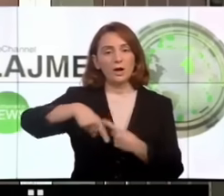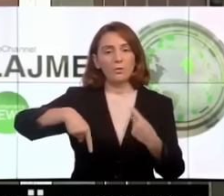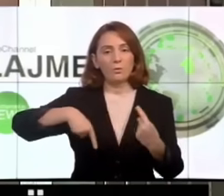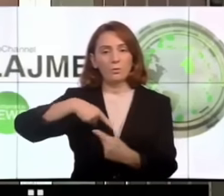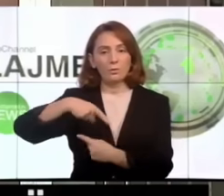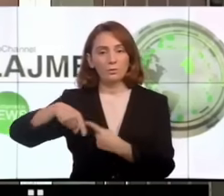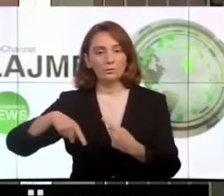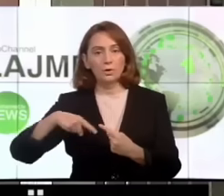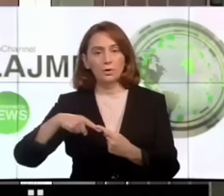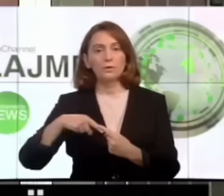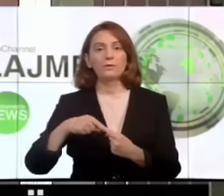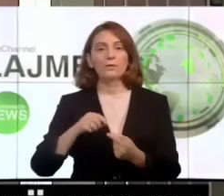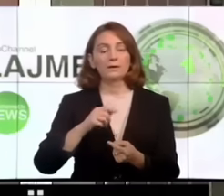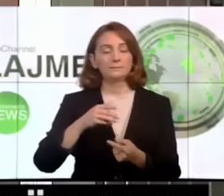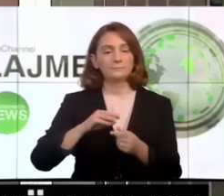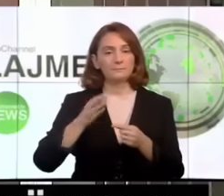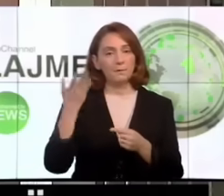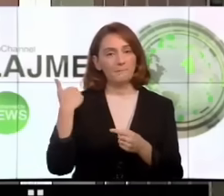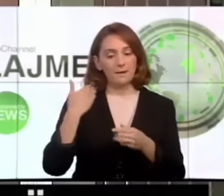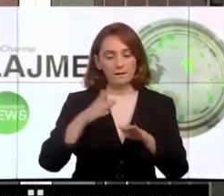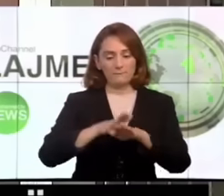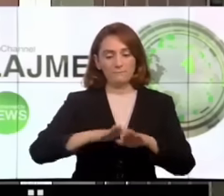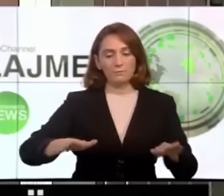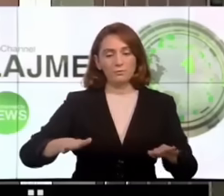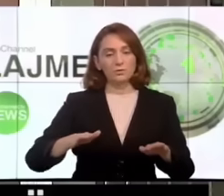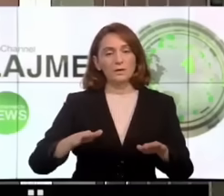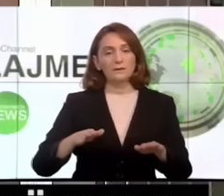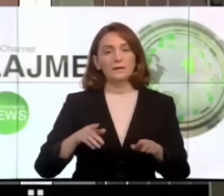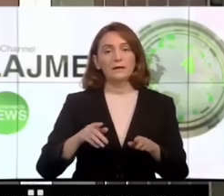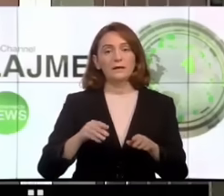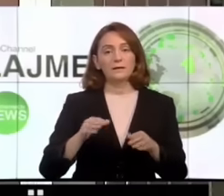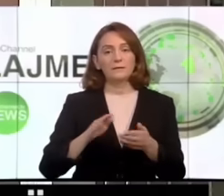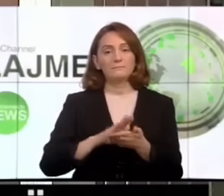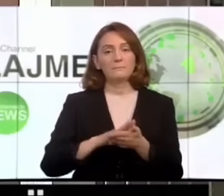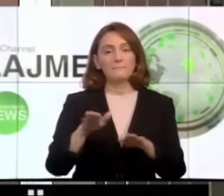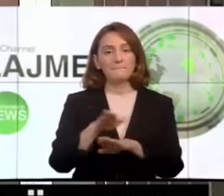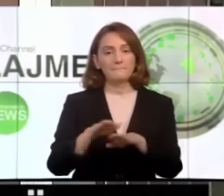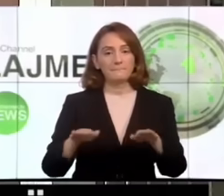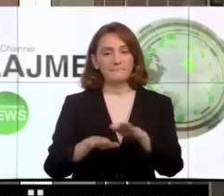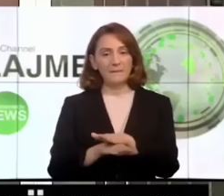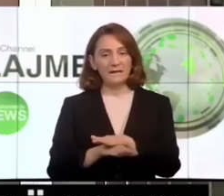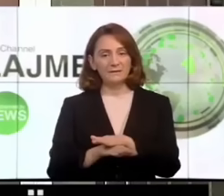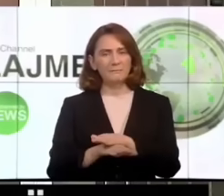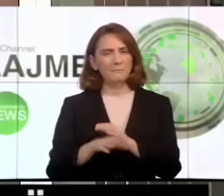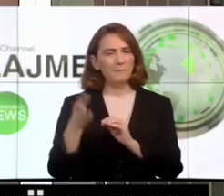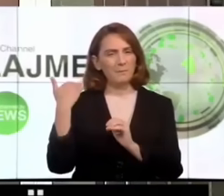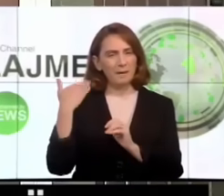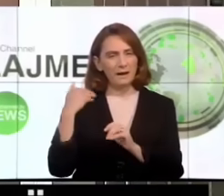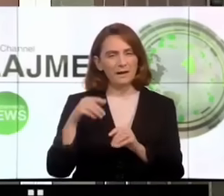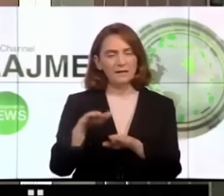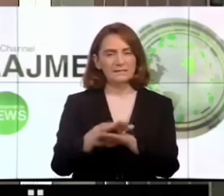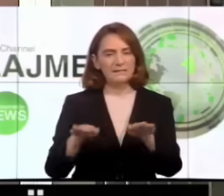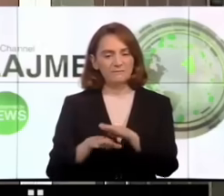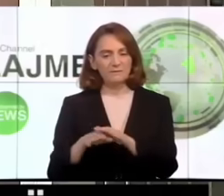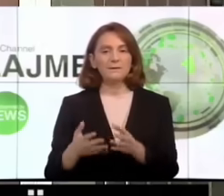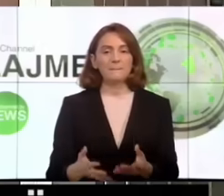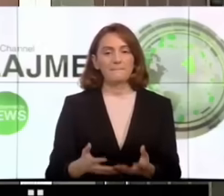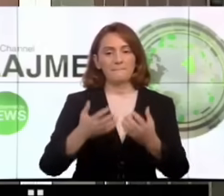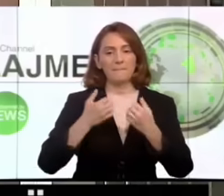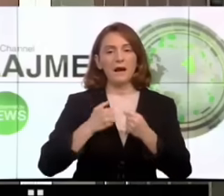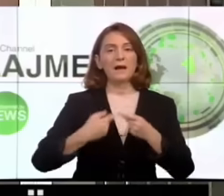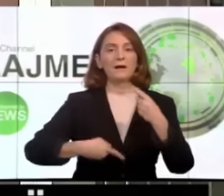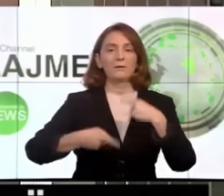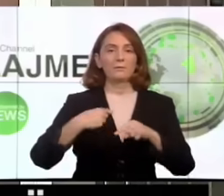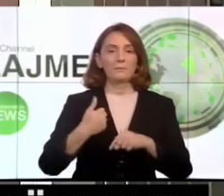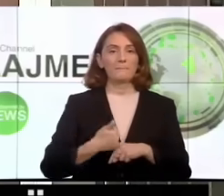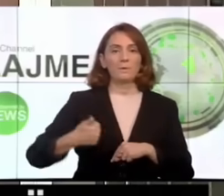njëra anë funksionarëve të lartë, po ashtu janë pastruar gati 5 milion euro. Version ky i cili kundështohet me forcë jo vetëm nga ish-kryeministri, por